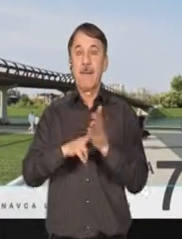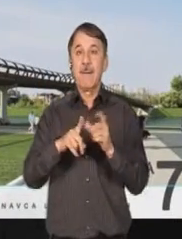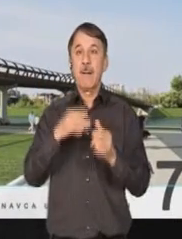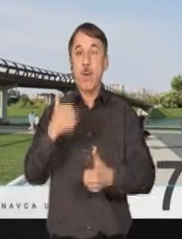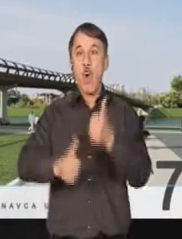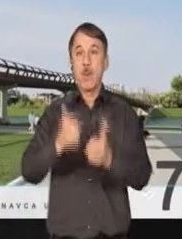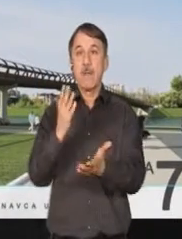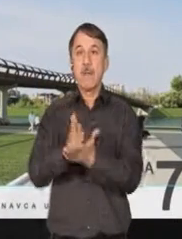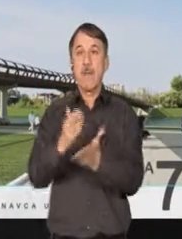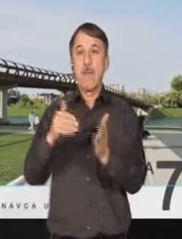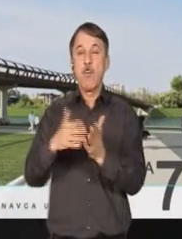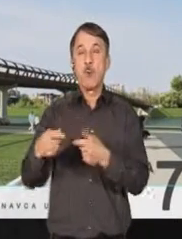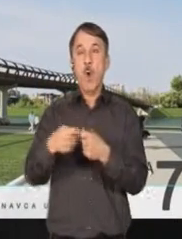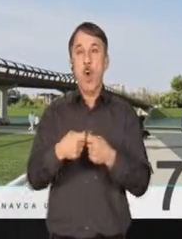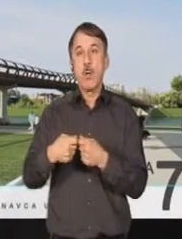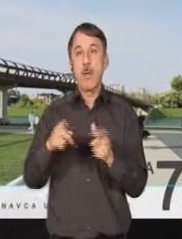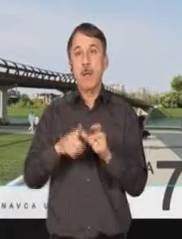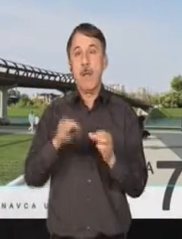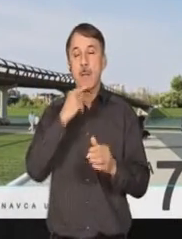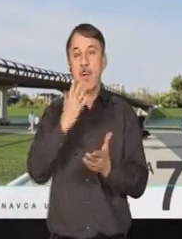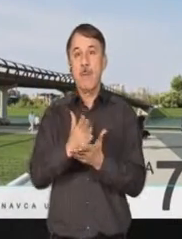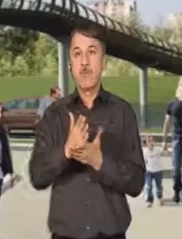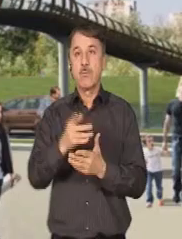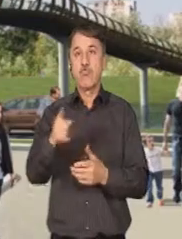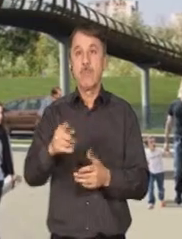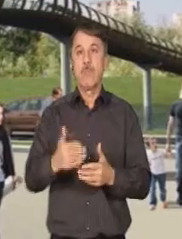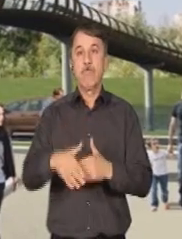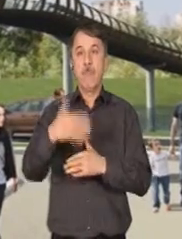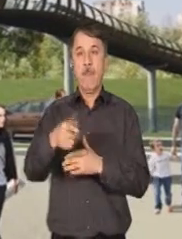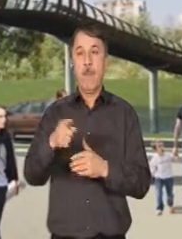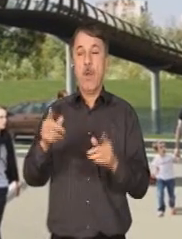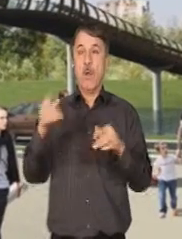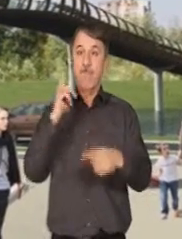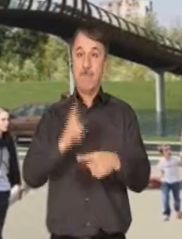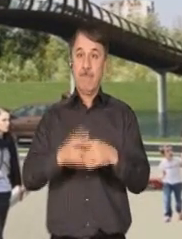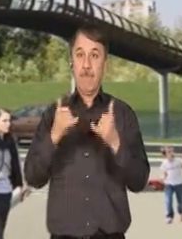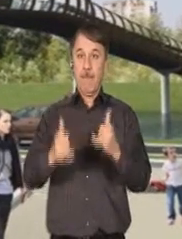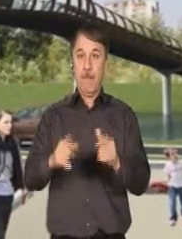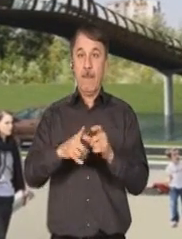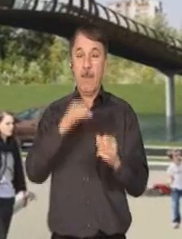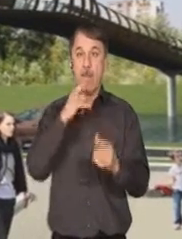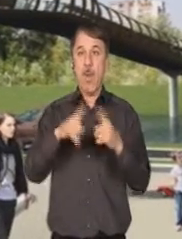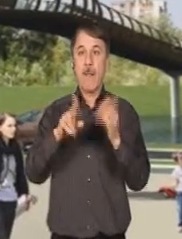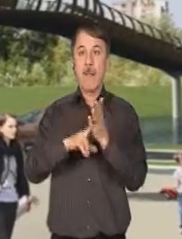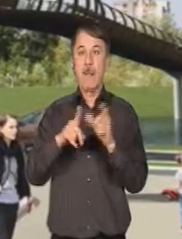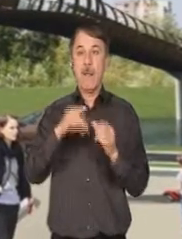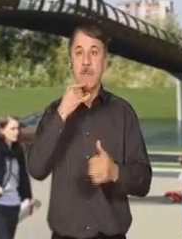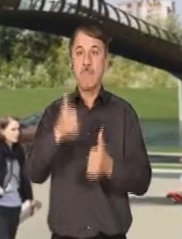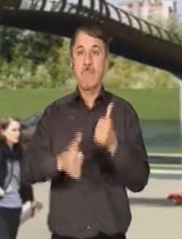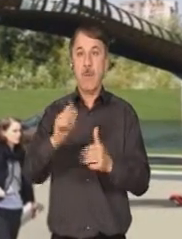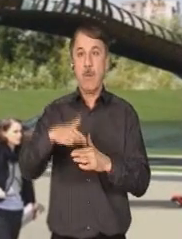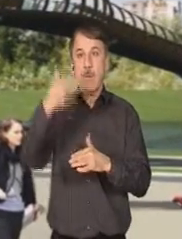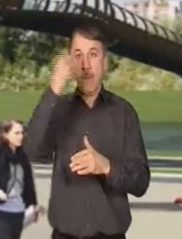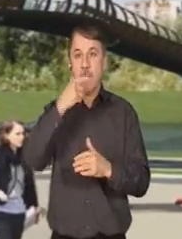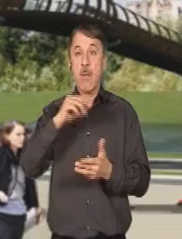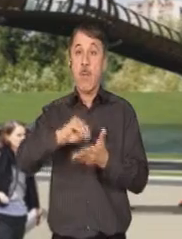na konkursu koji je Zavod za izgradnju grada raspisao 2011. godine. Trenutno se radi na izradi tendera za izvođača